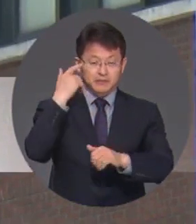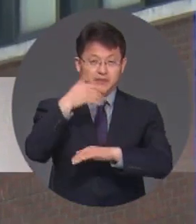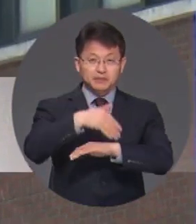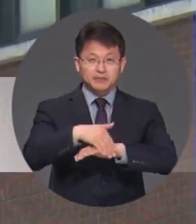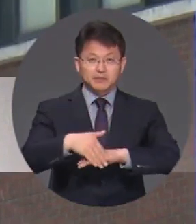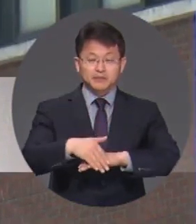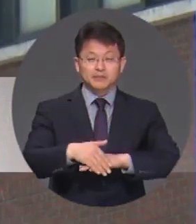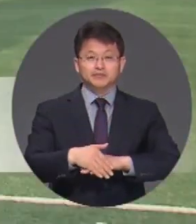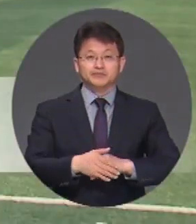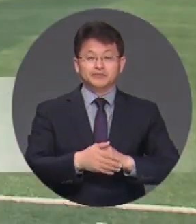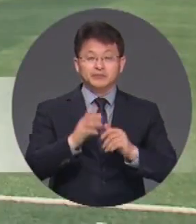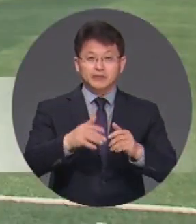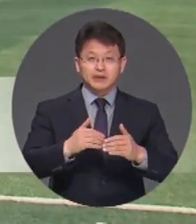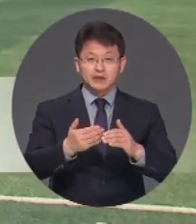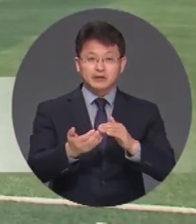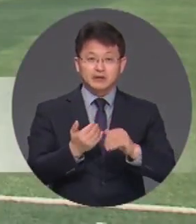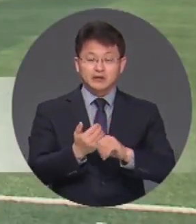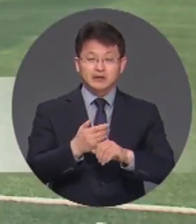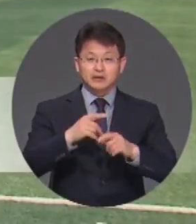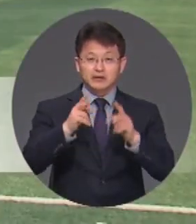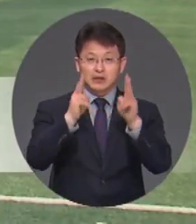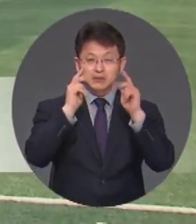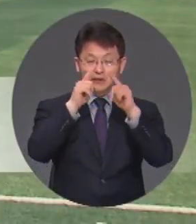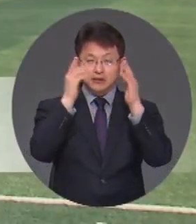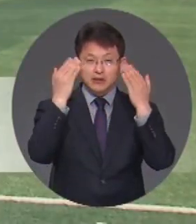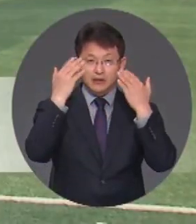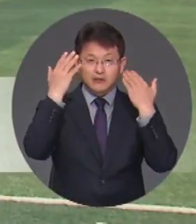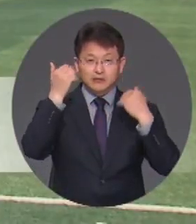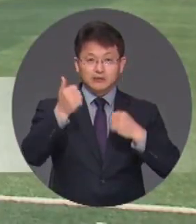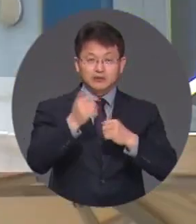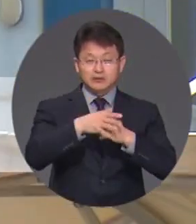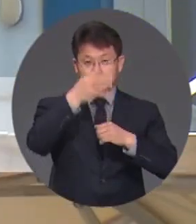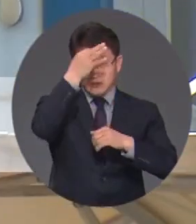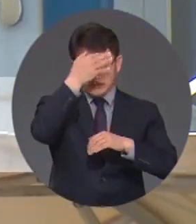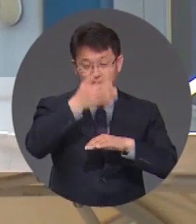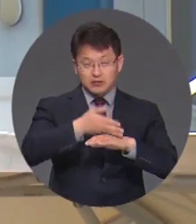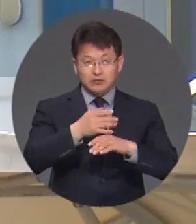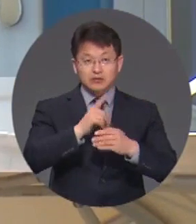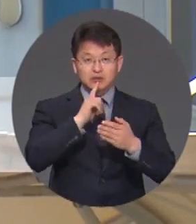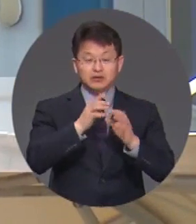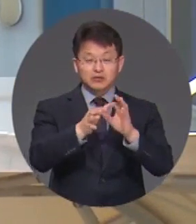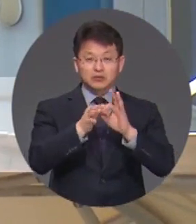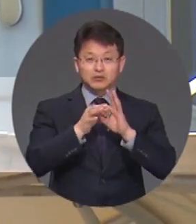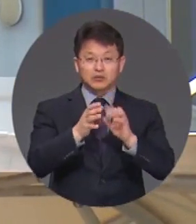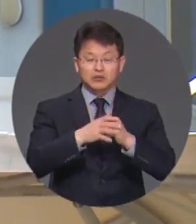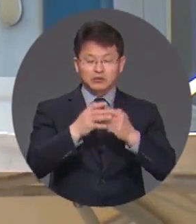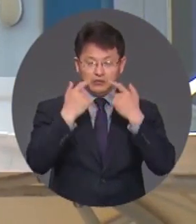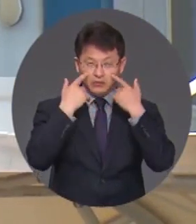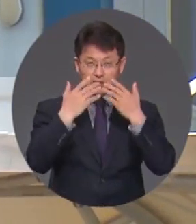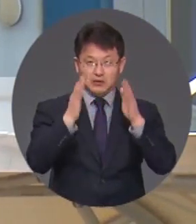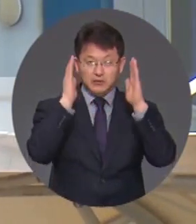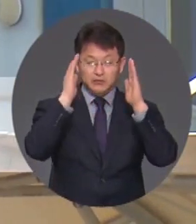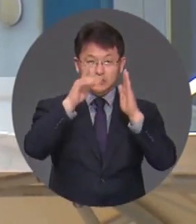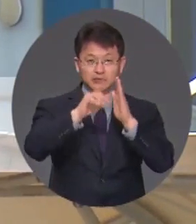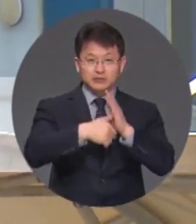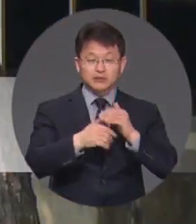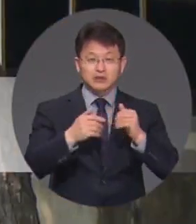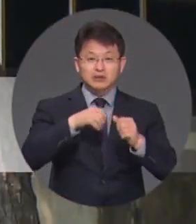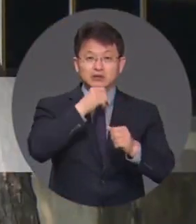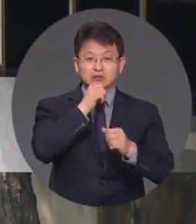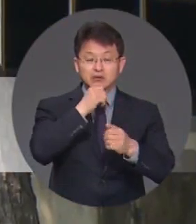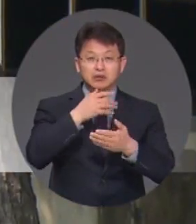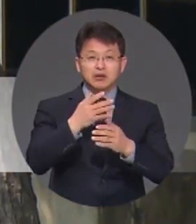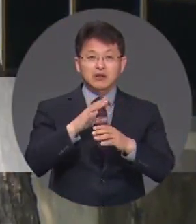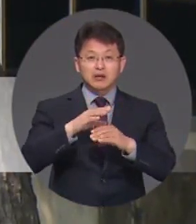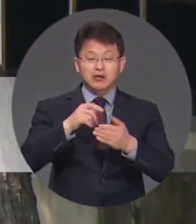이에 앞서 남해대학은 총장 명의의 사과문을 통해 정확하게 지켜줘야 할 수업과 성적